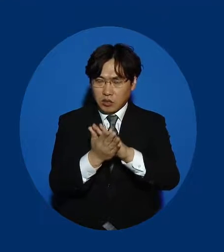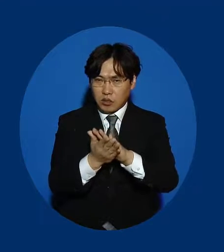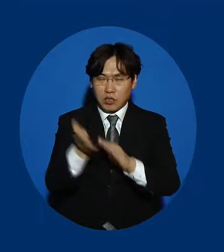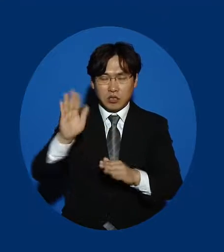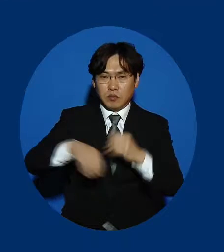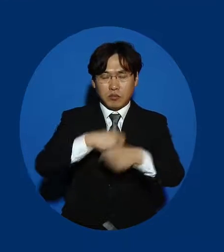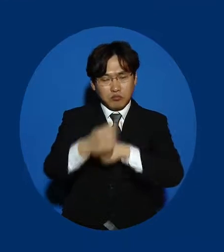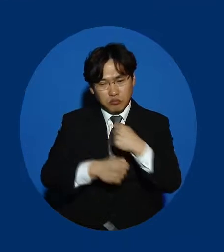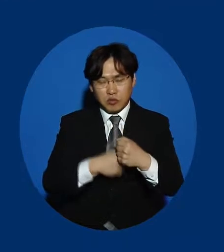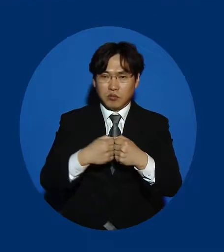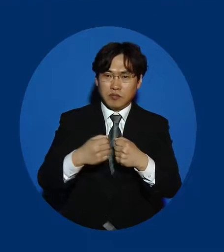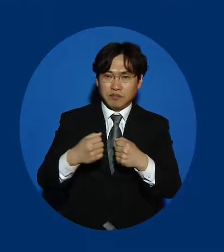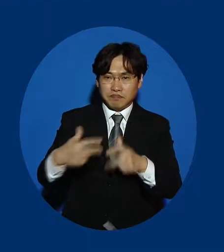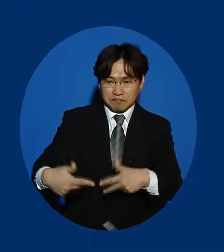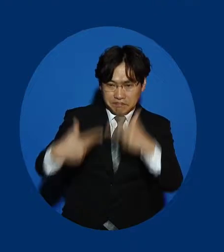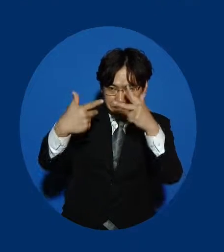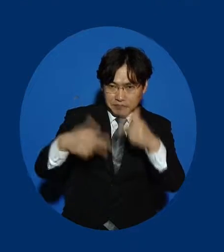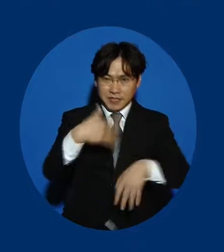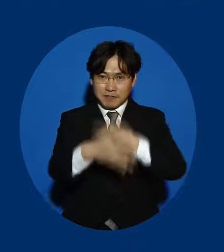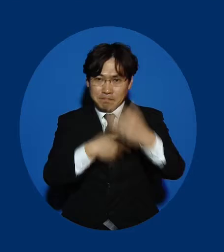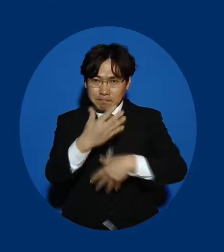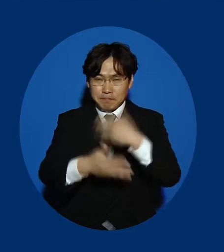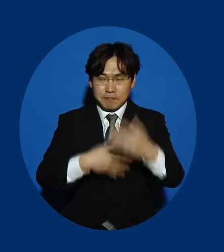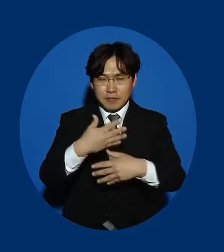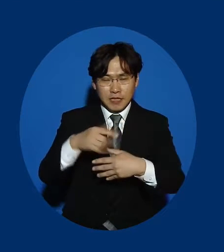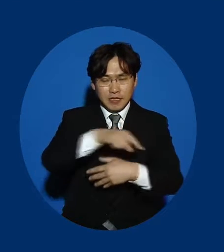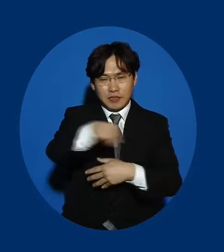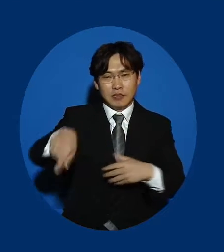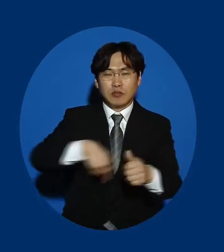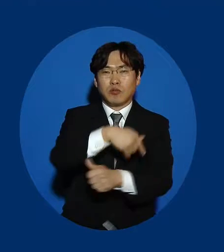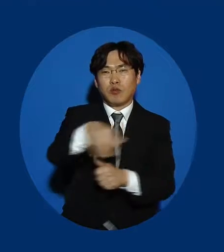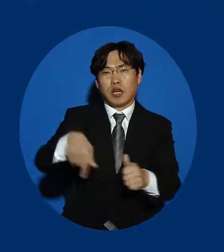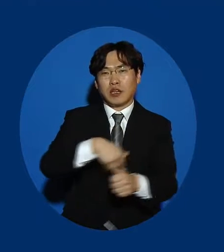자유롭게 상담을 할 수 있는 상황은 아닌 것 같습니다.